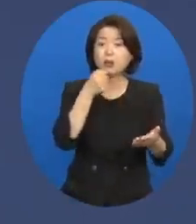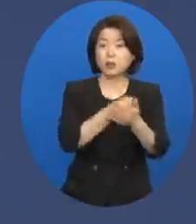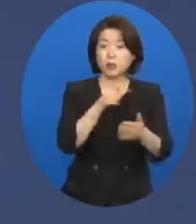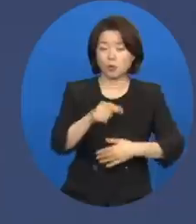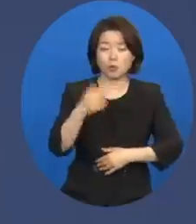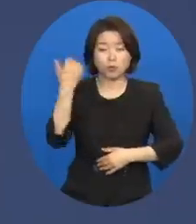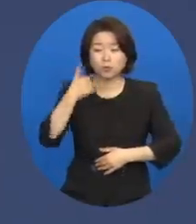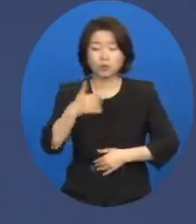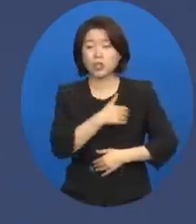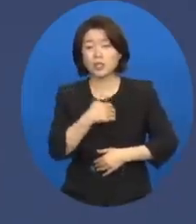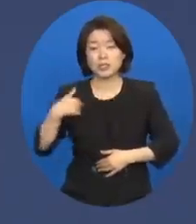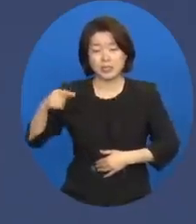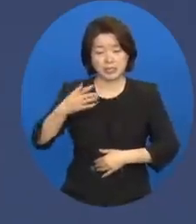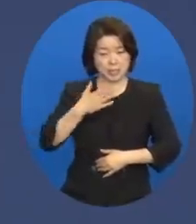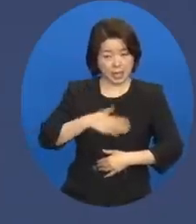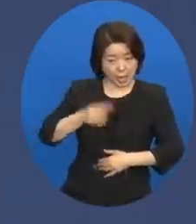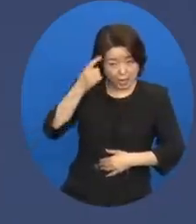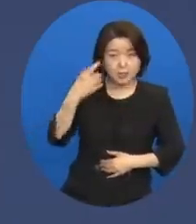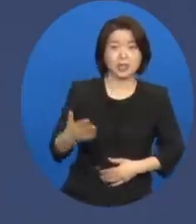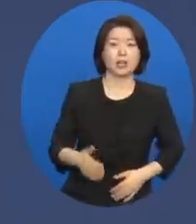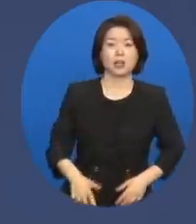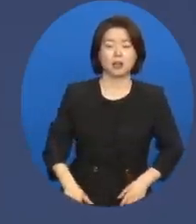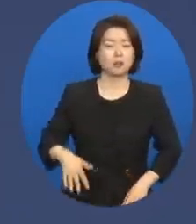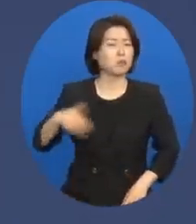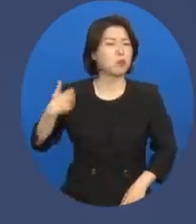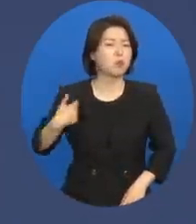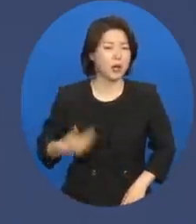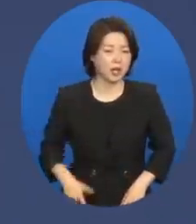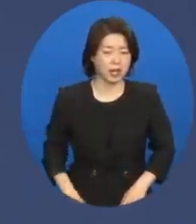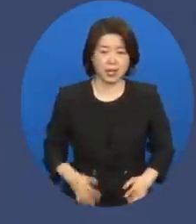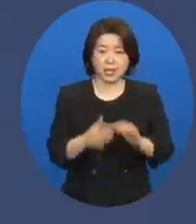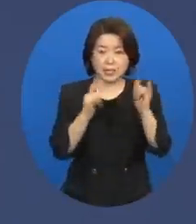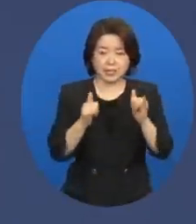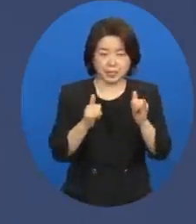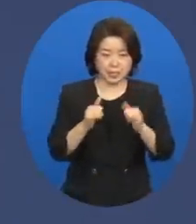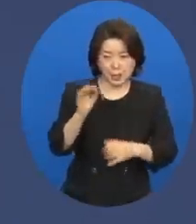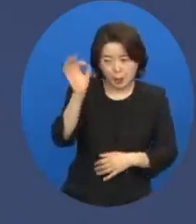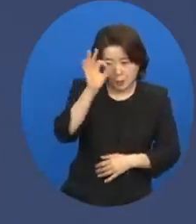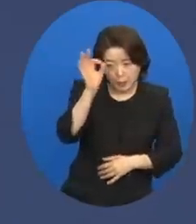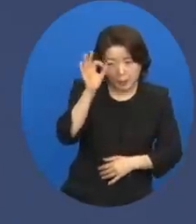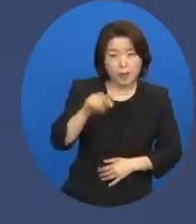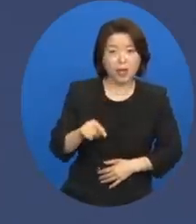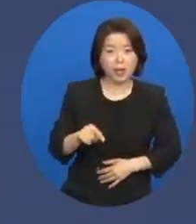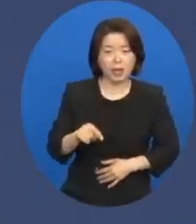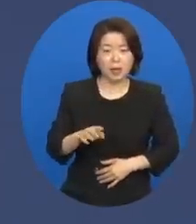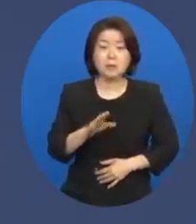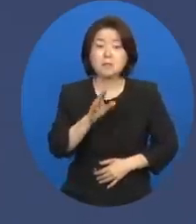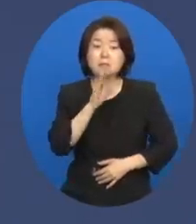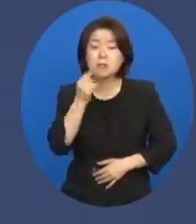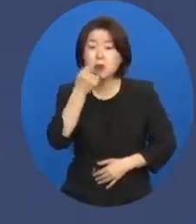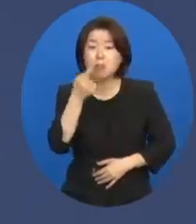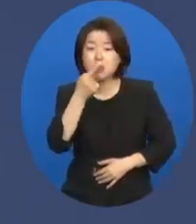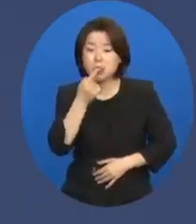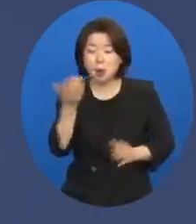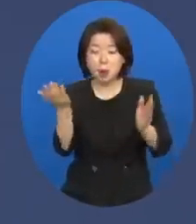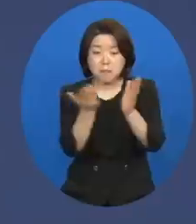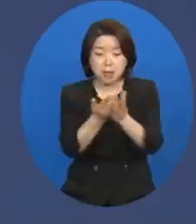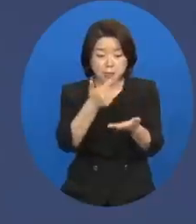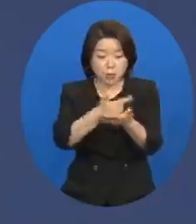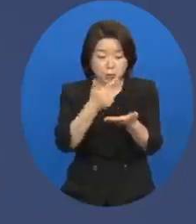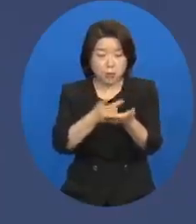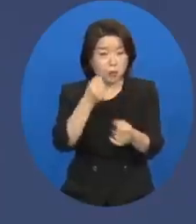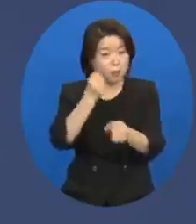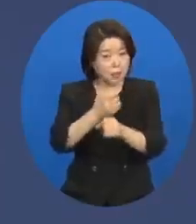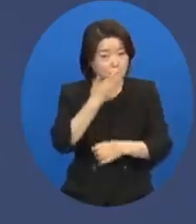능히 이를 알리오마는 몰라요. 인간은 탐색하고 일리 있는 논문은 발표할 수 있지